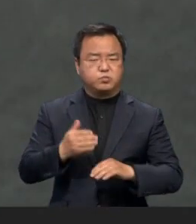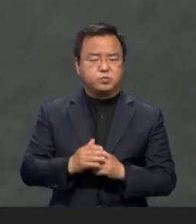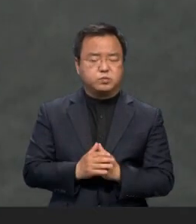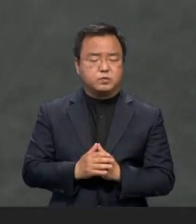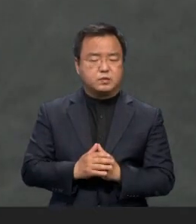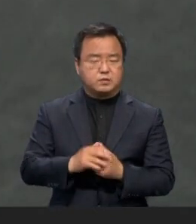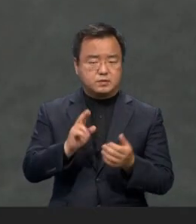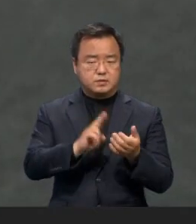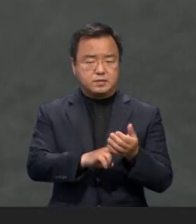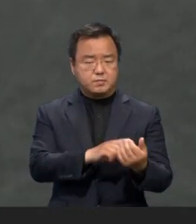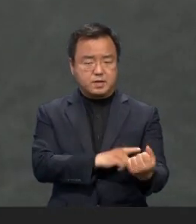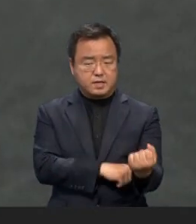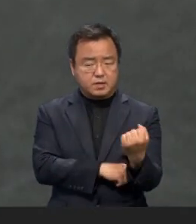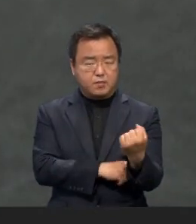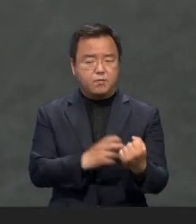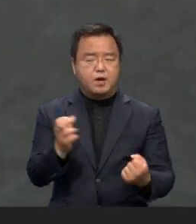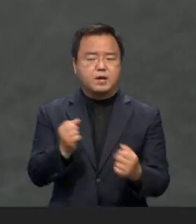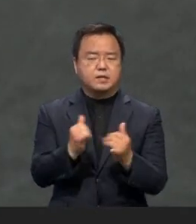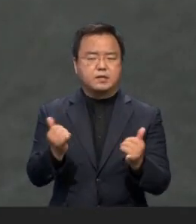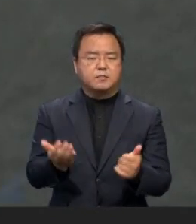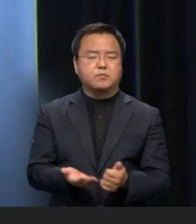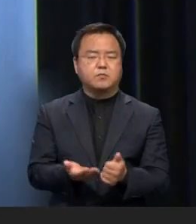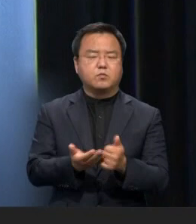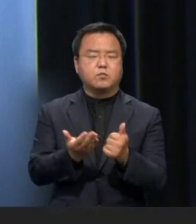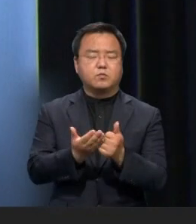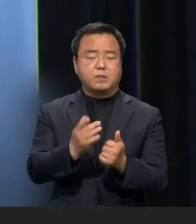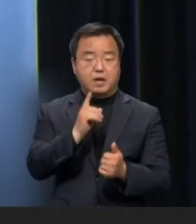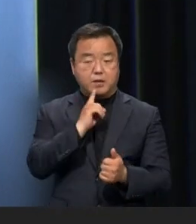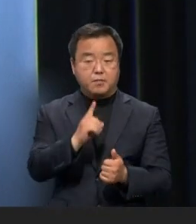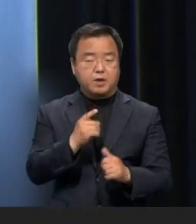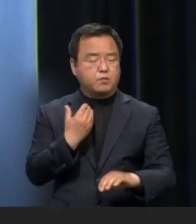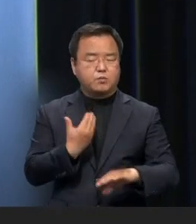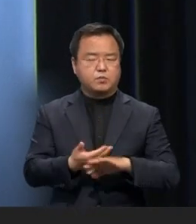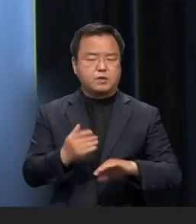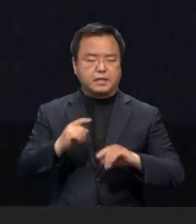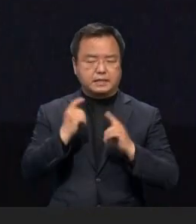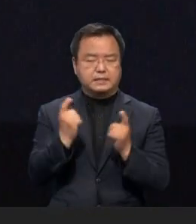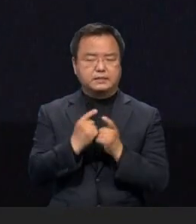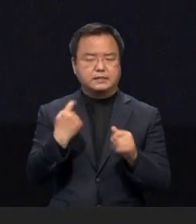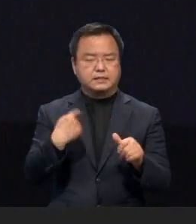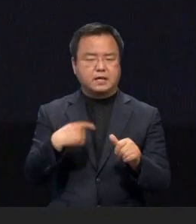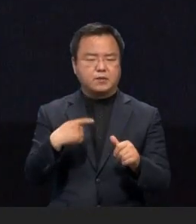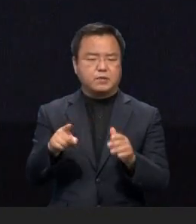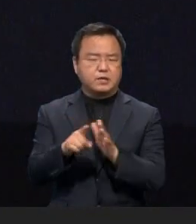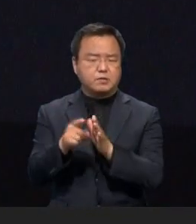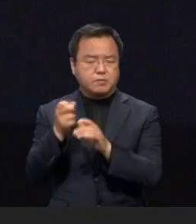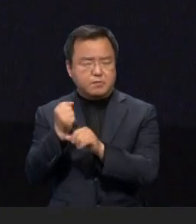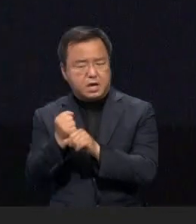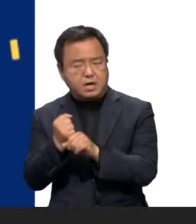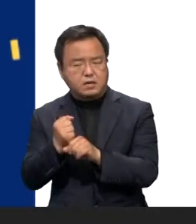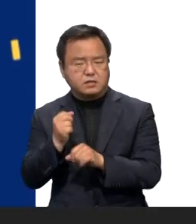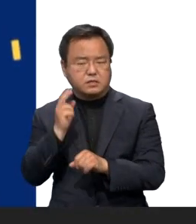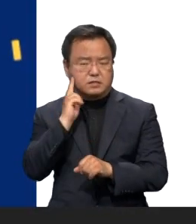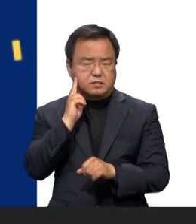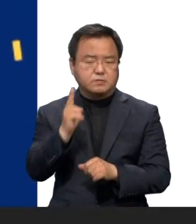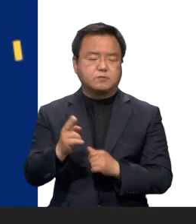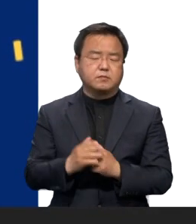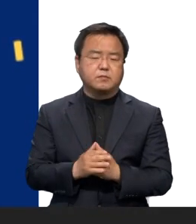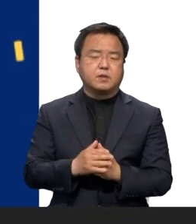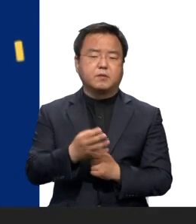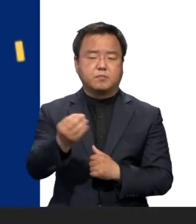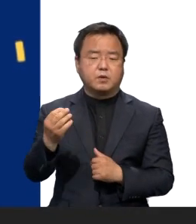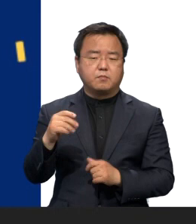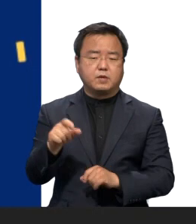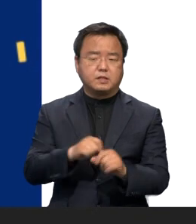인재를 뽑아 국가인 제로 키운 단 취지와 달리 합격자의 사교육 의존 2 유독 심한 것도 문제입니다 몇몇